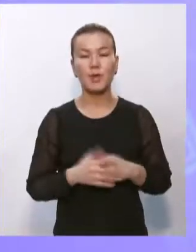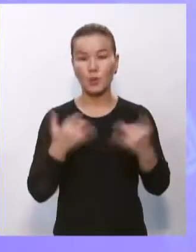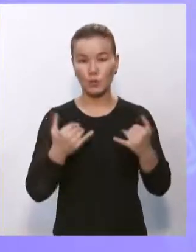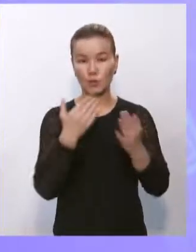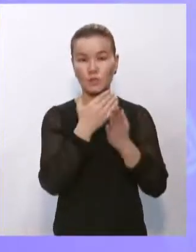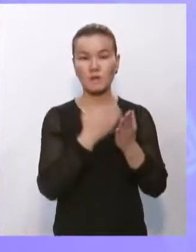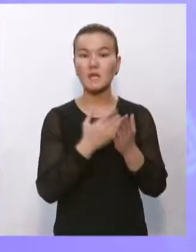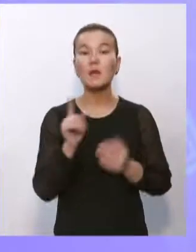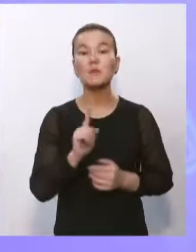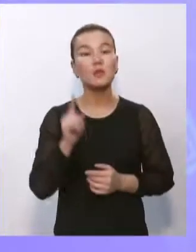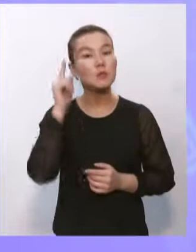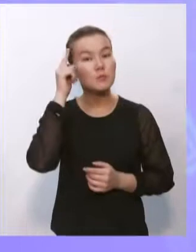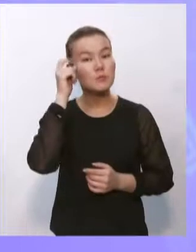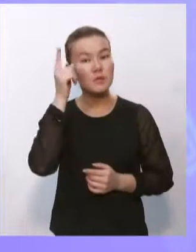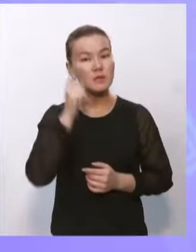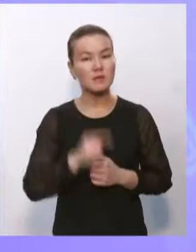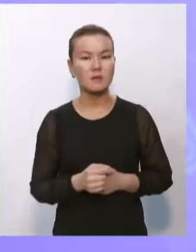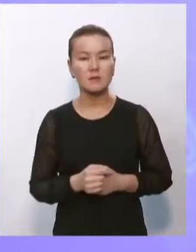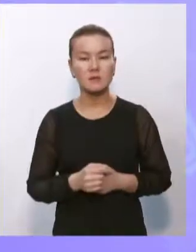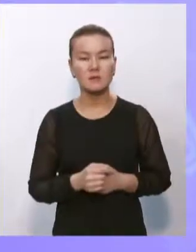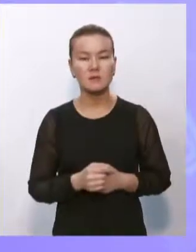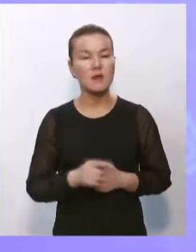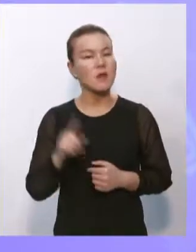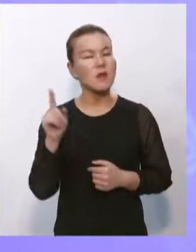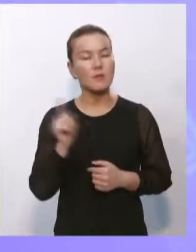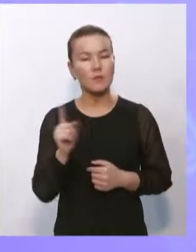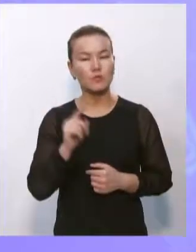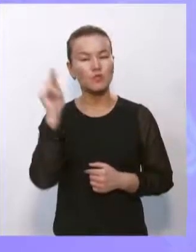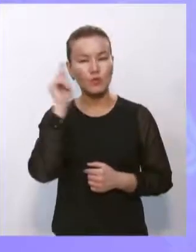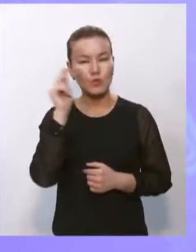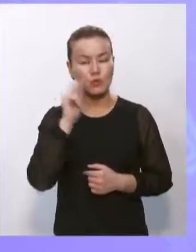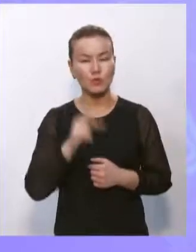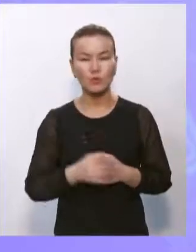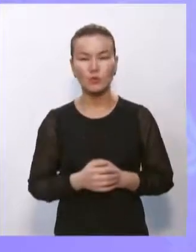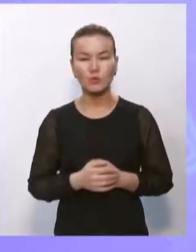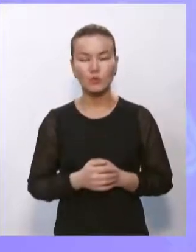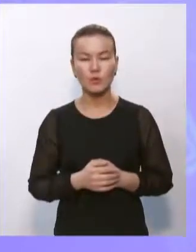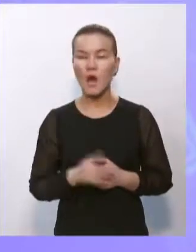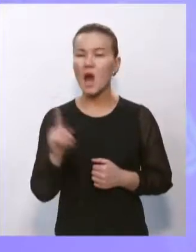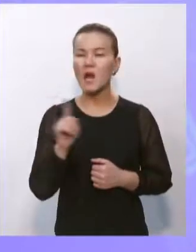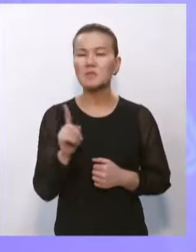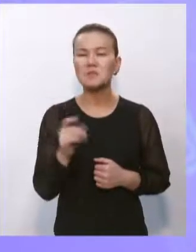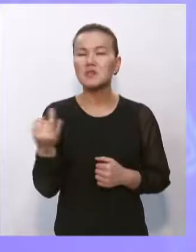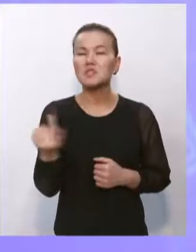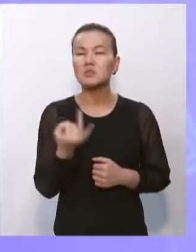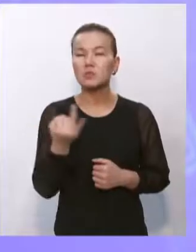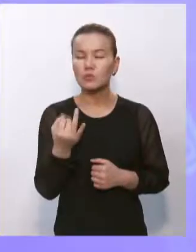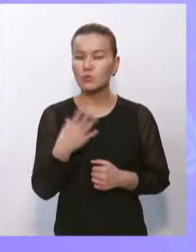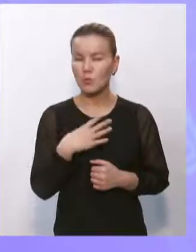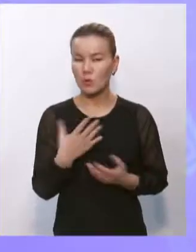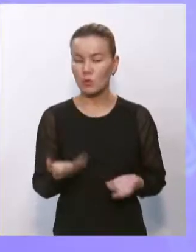Бүгүн сабакта эмнелерди билдиңер? Эмнени үйрөндүңөр? Эмне кызыктуу болду?